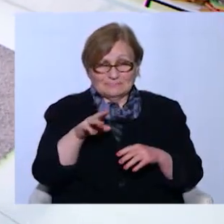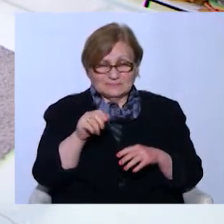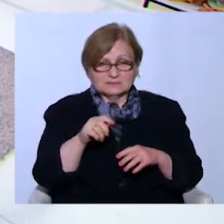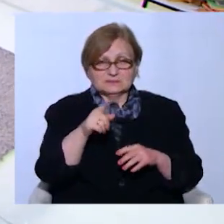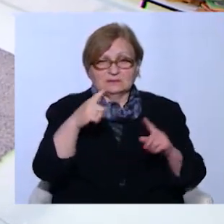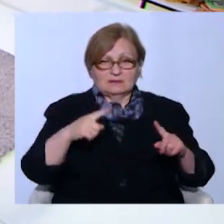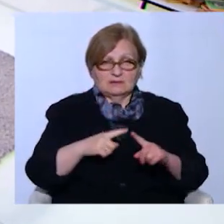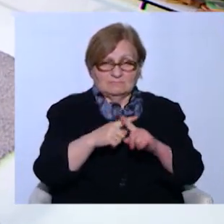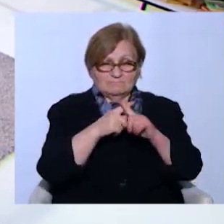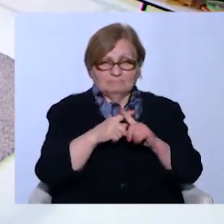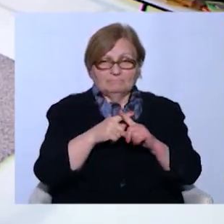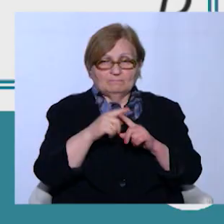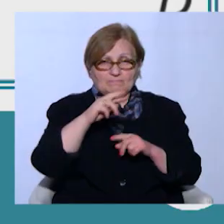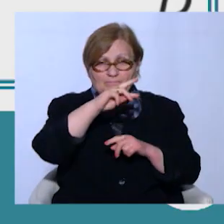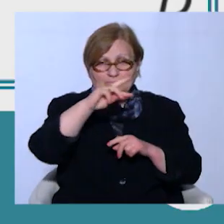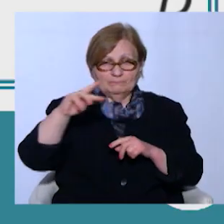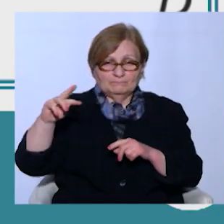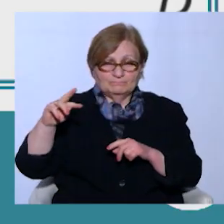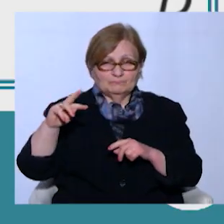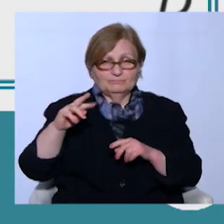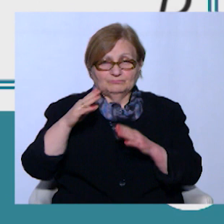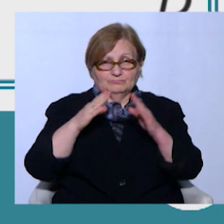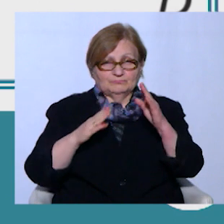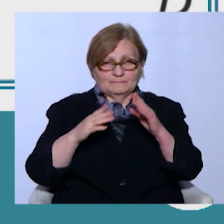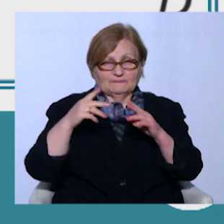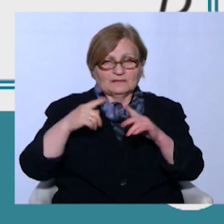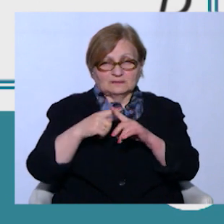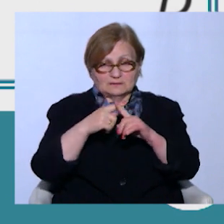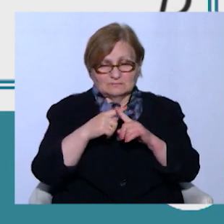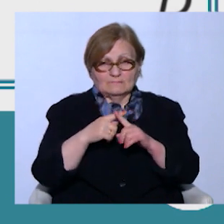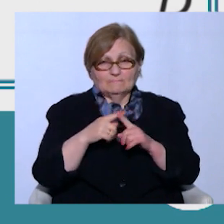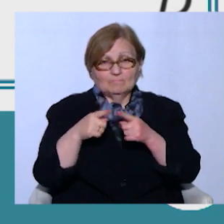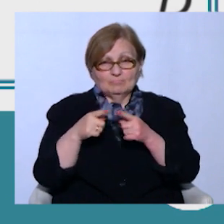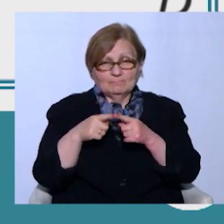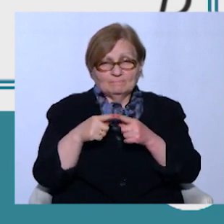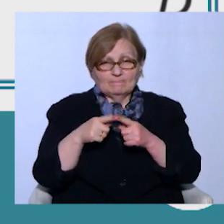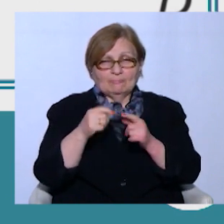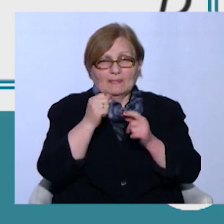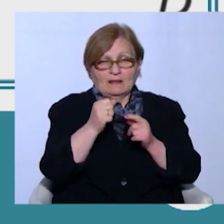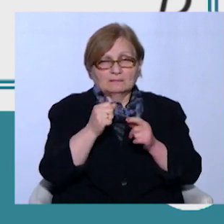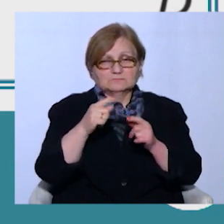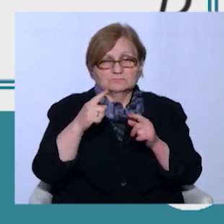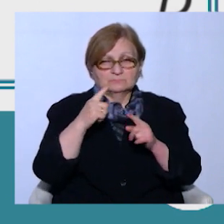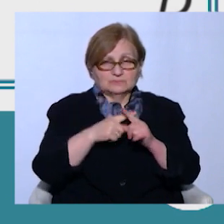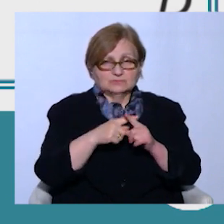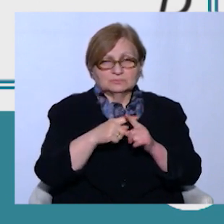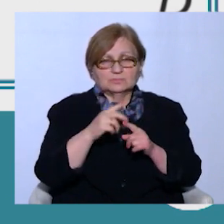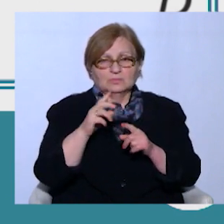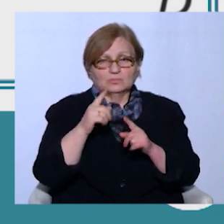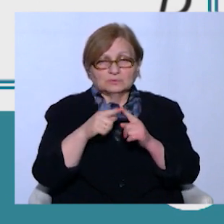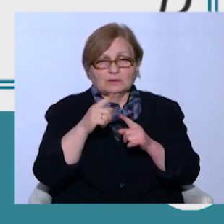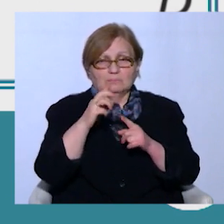და AD პარალელური AB მონაკვეთით, ნუ წრფით. ა კუთხე A-ს + კუთხე B არის 180